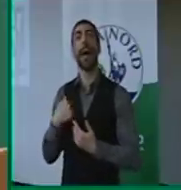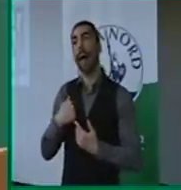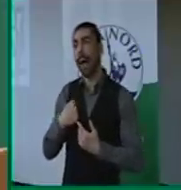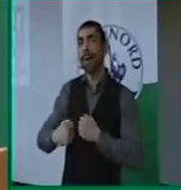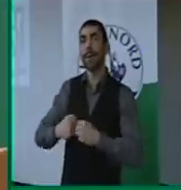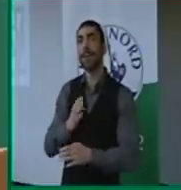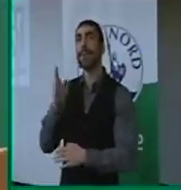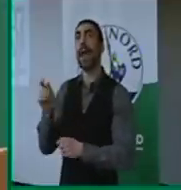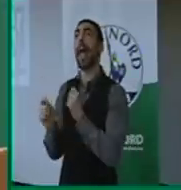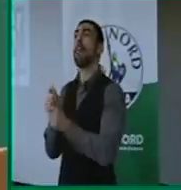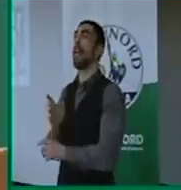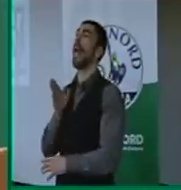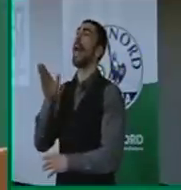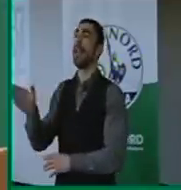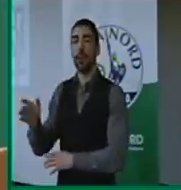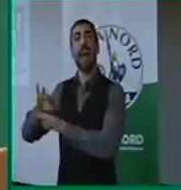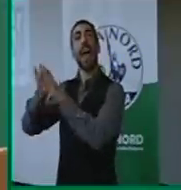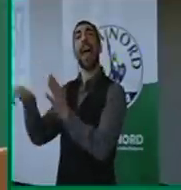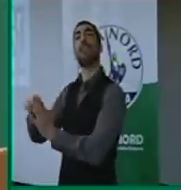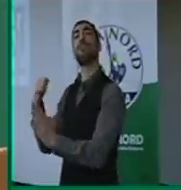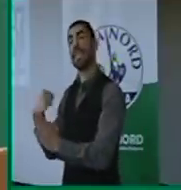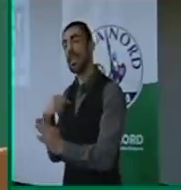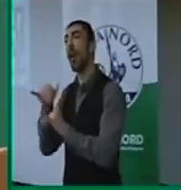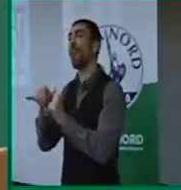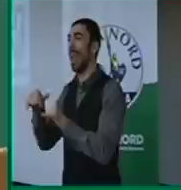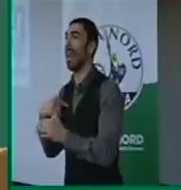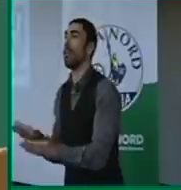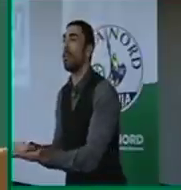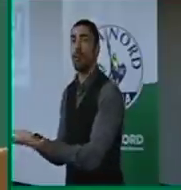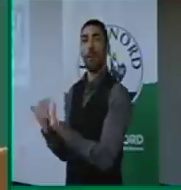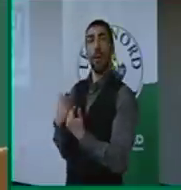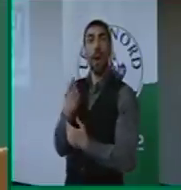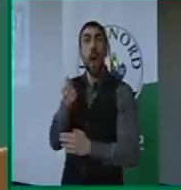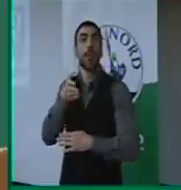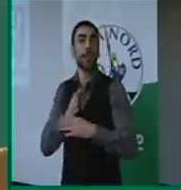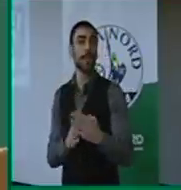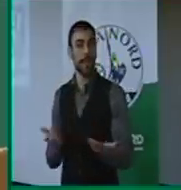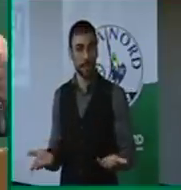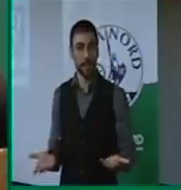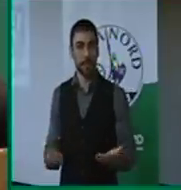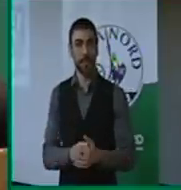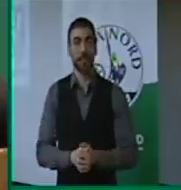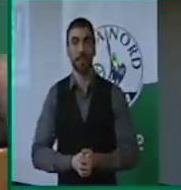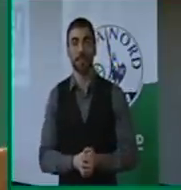Padova a comprare un frigorifero Veneto che costa la metà